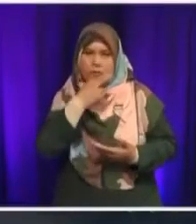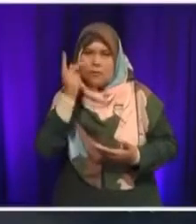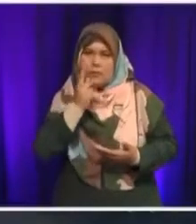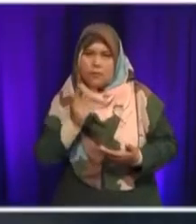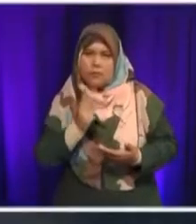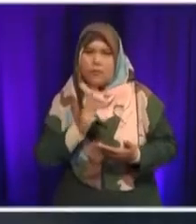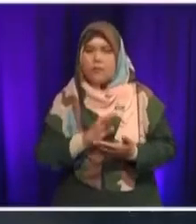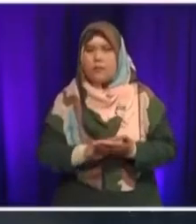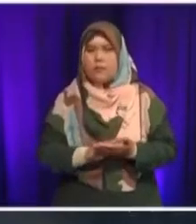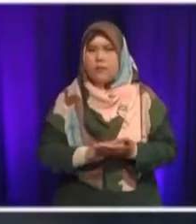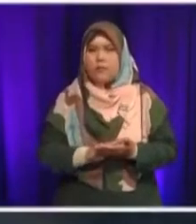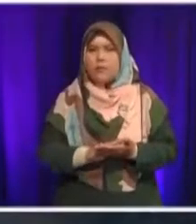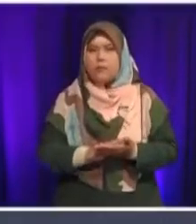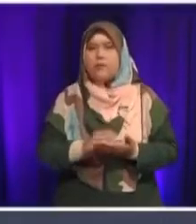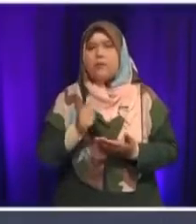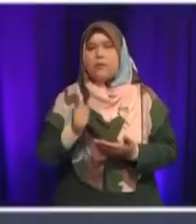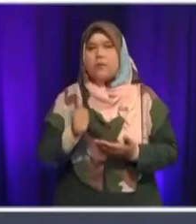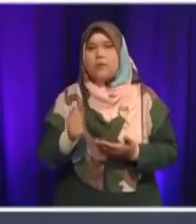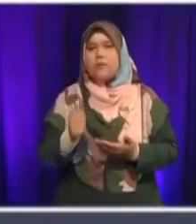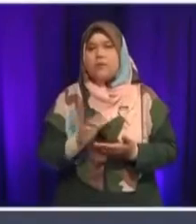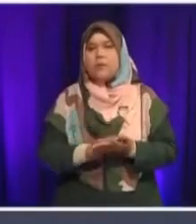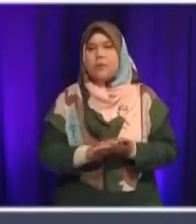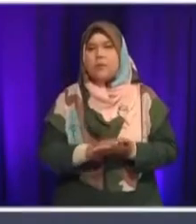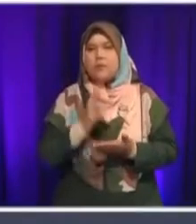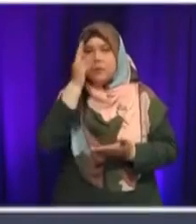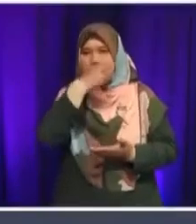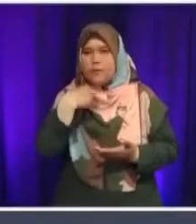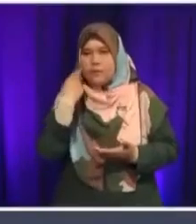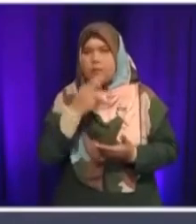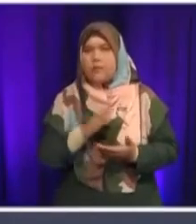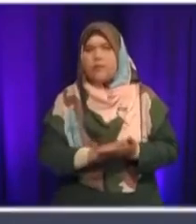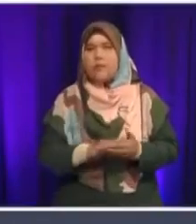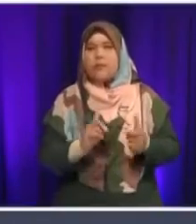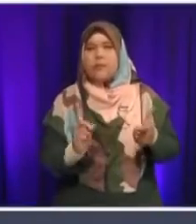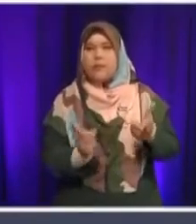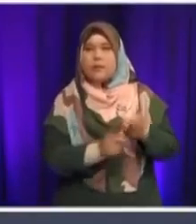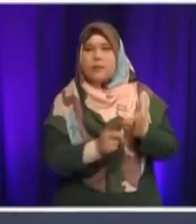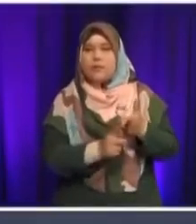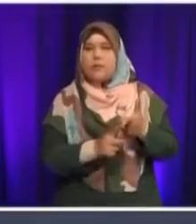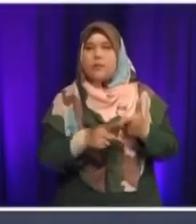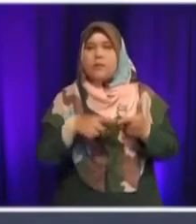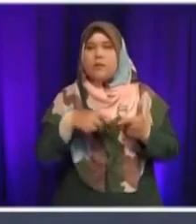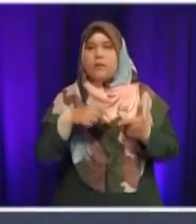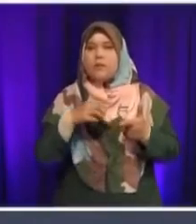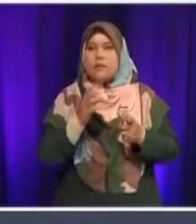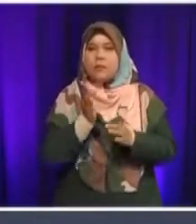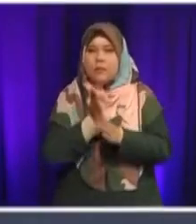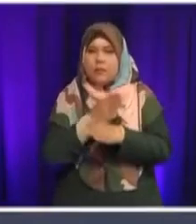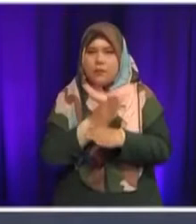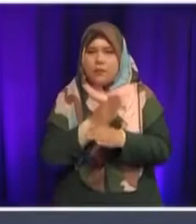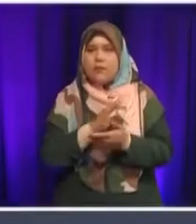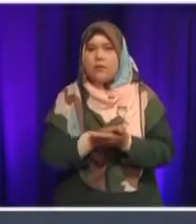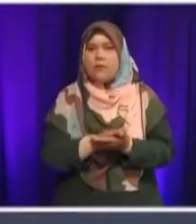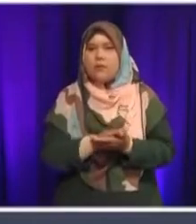tak mancing saya cakap tadi licin berkilat atuh SP Rupee Oke untuk tekstur teks ini event kata kuncinya